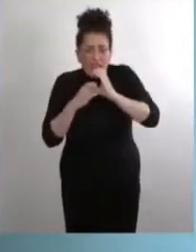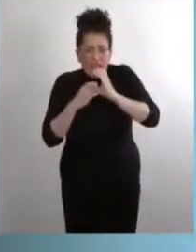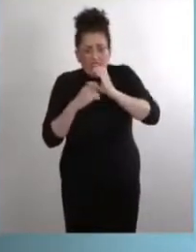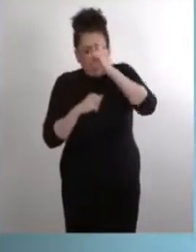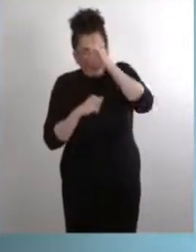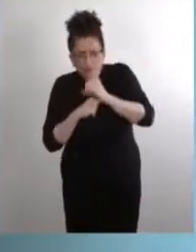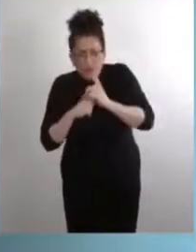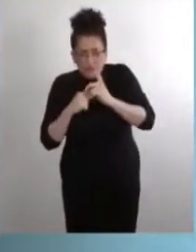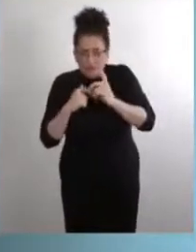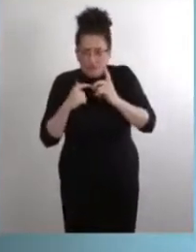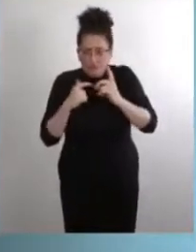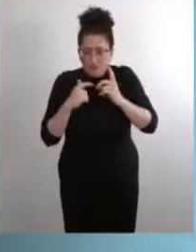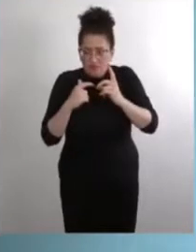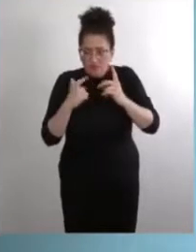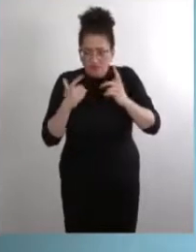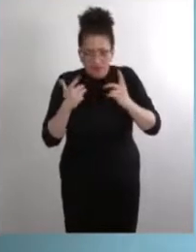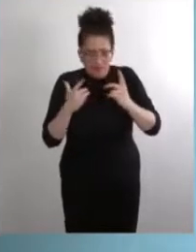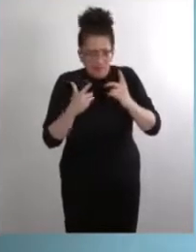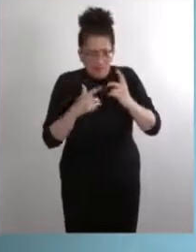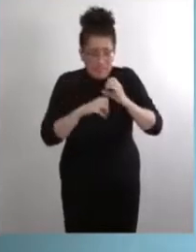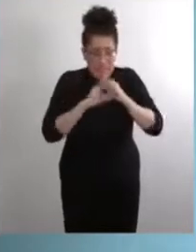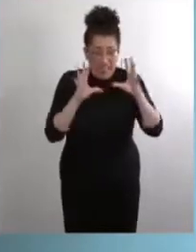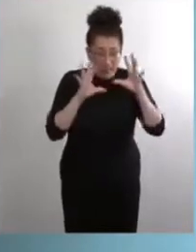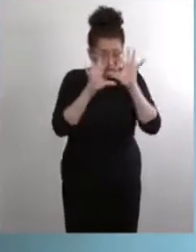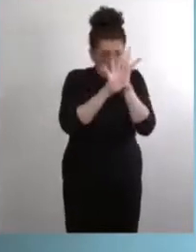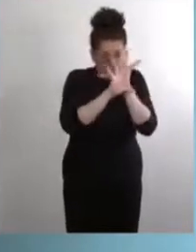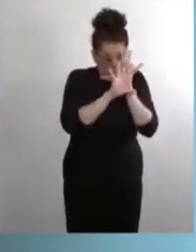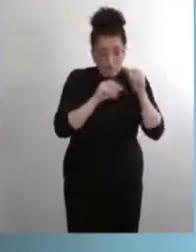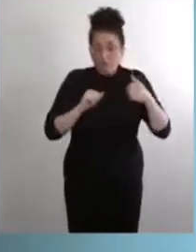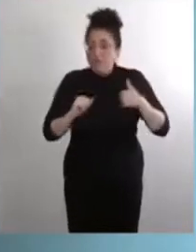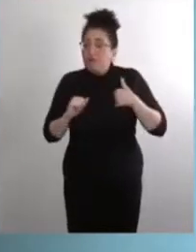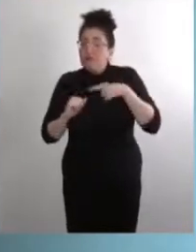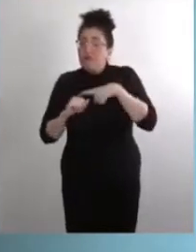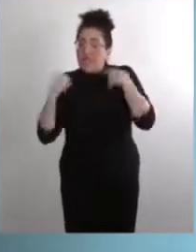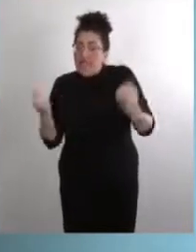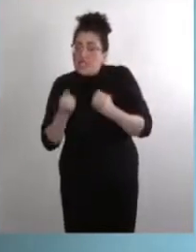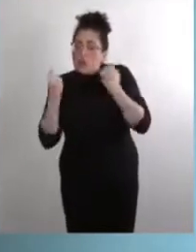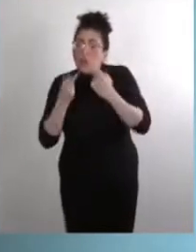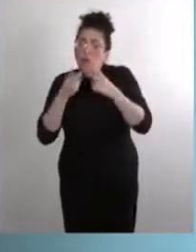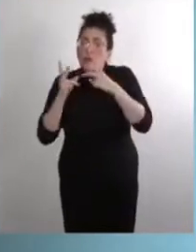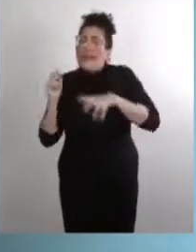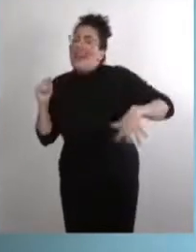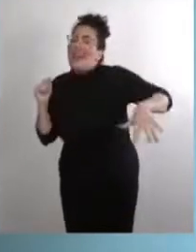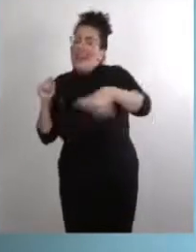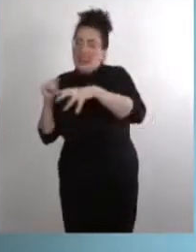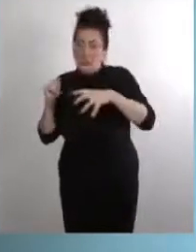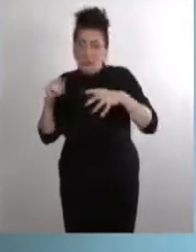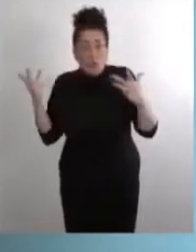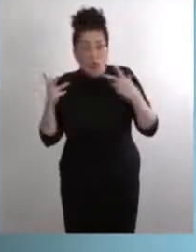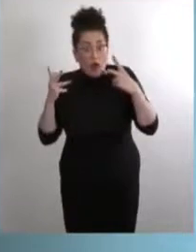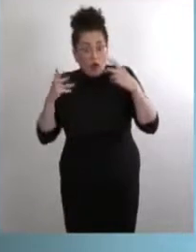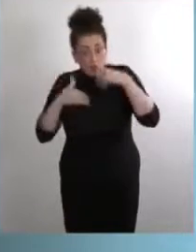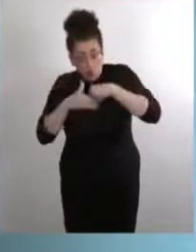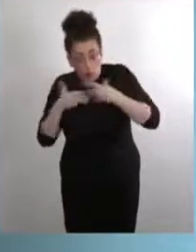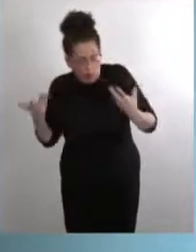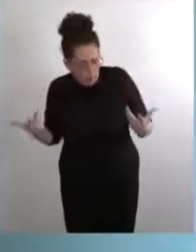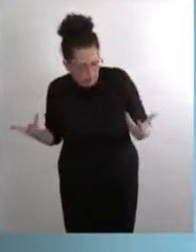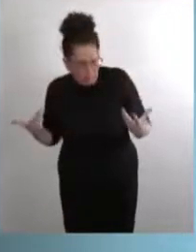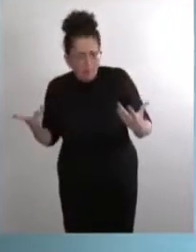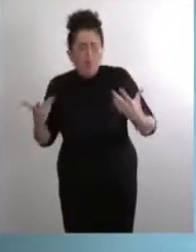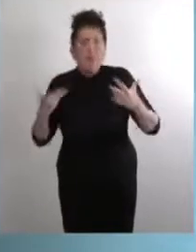créer 45 emplois ETP. Si on devait continuer dans la même logique, s'agissant de l'alimentation, on a sur quelques